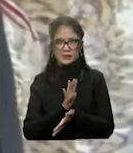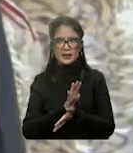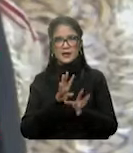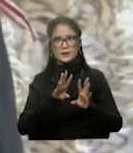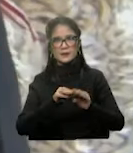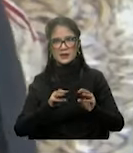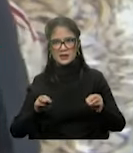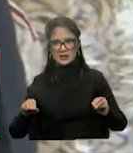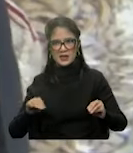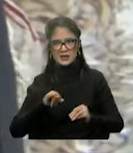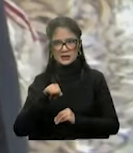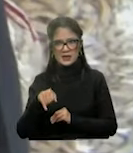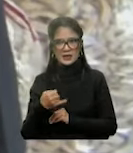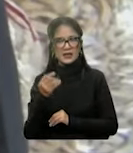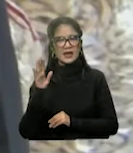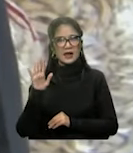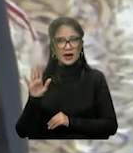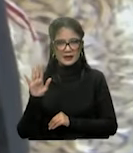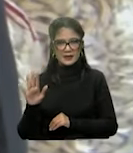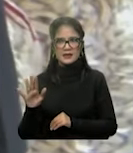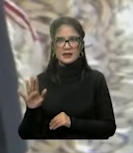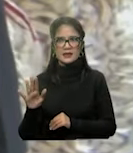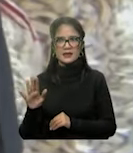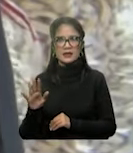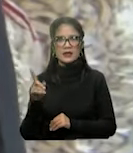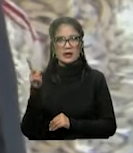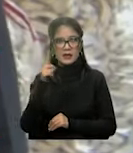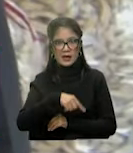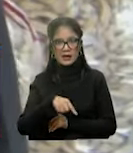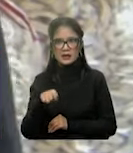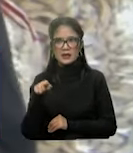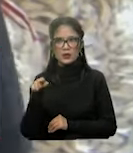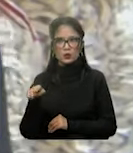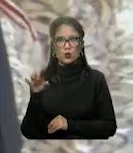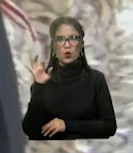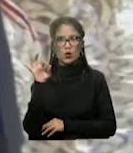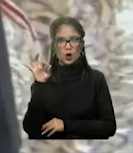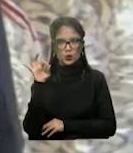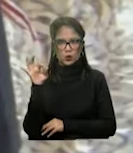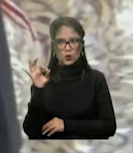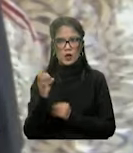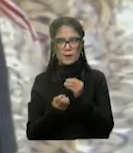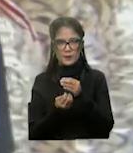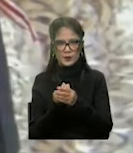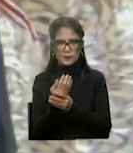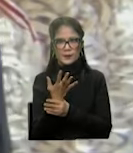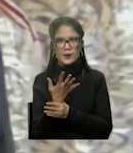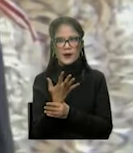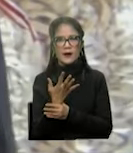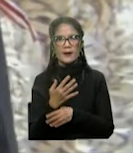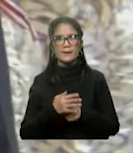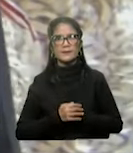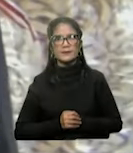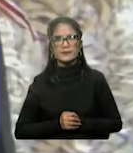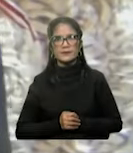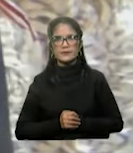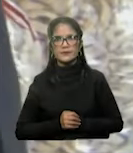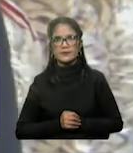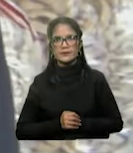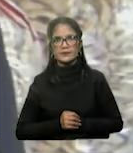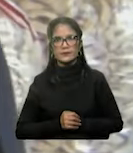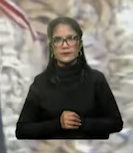Dan pada akhirnya ya sudah dari situlah kita berkembang banyak dari